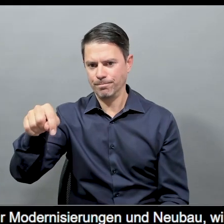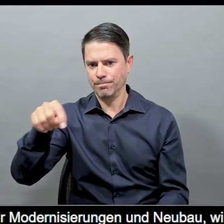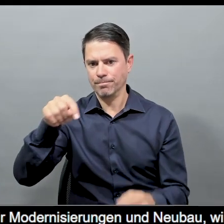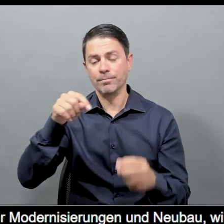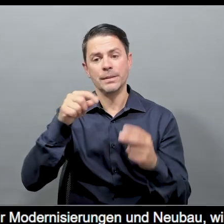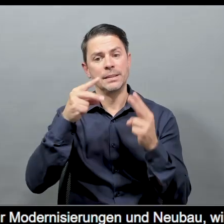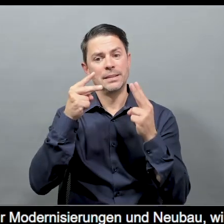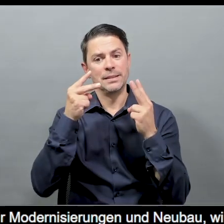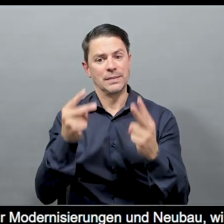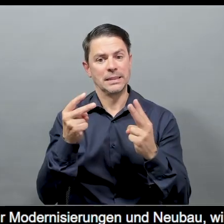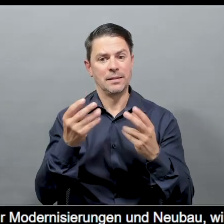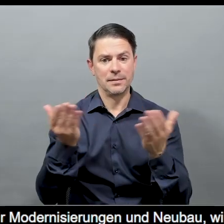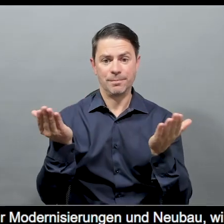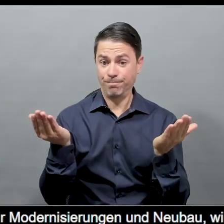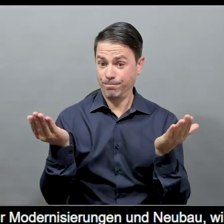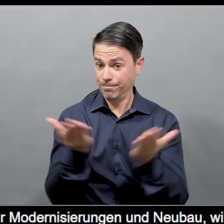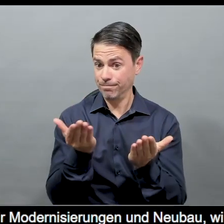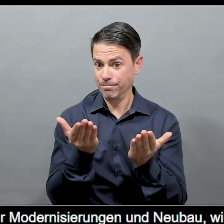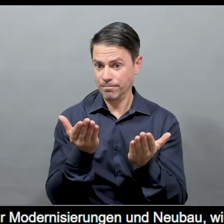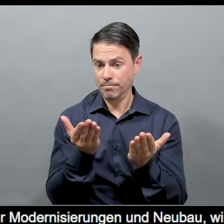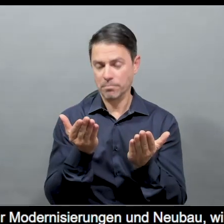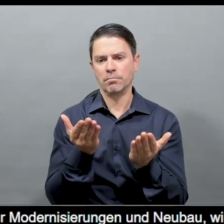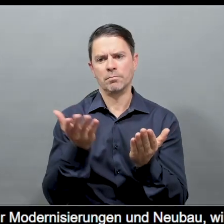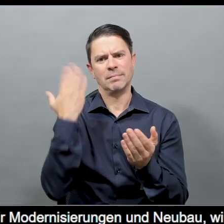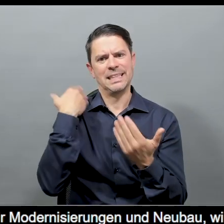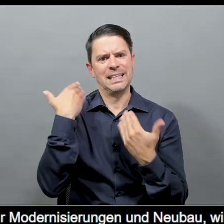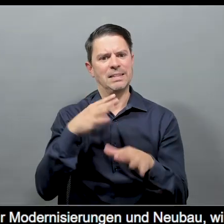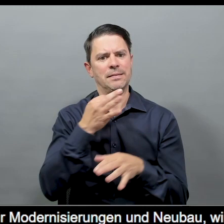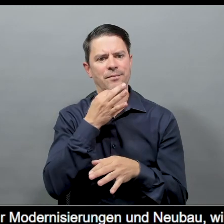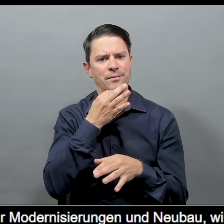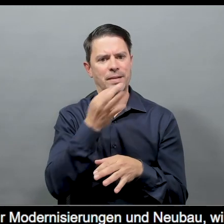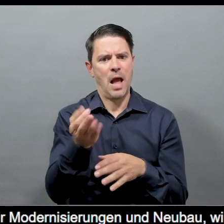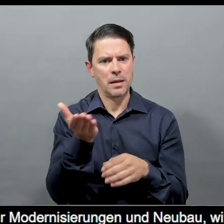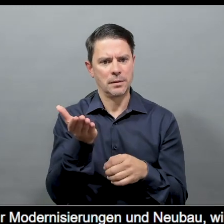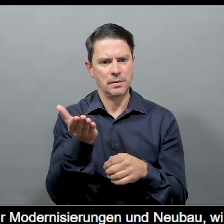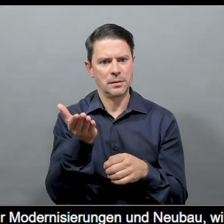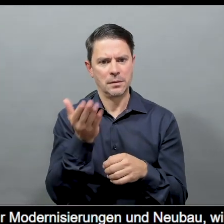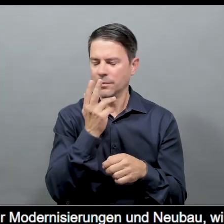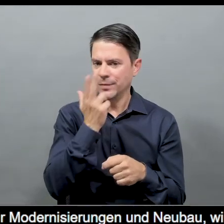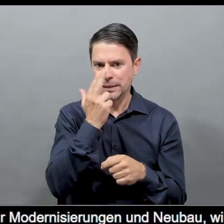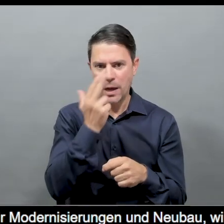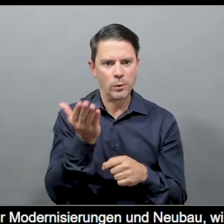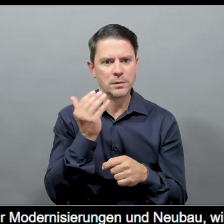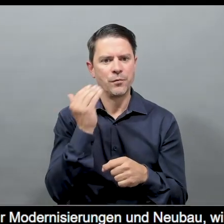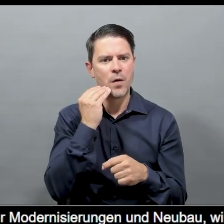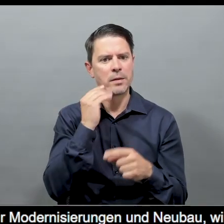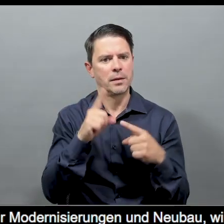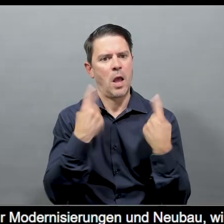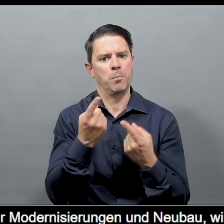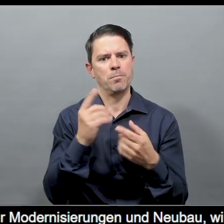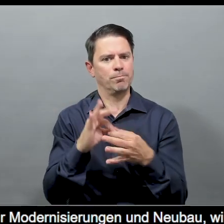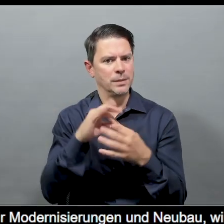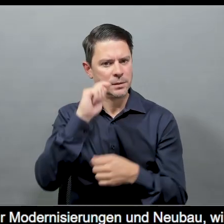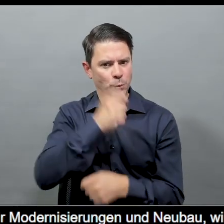warten, Sie auch alle, weil wir schon so oft gefragt wurden dazu, wie schaut es mit dem Wohnraum für Studierende aus. Insgesamt möchte ich feststellen,